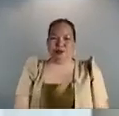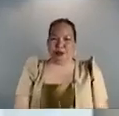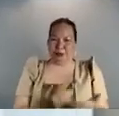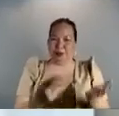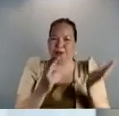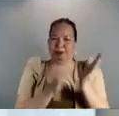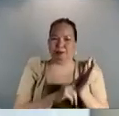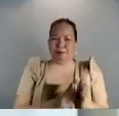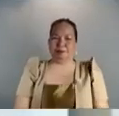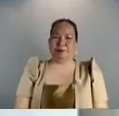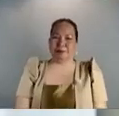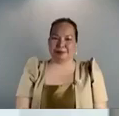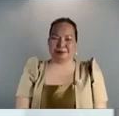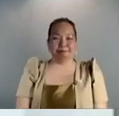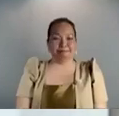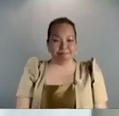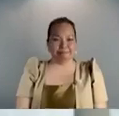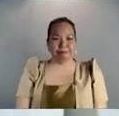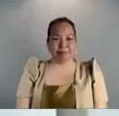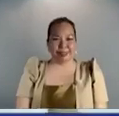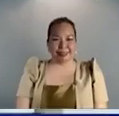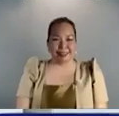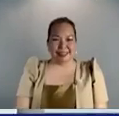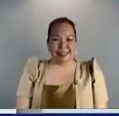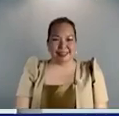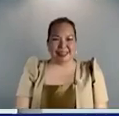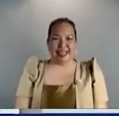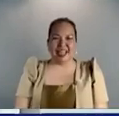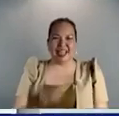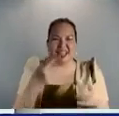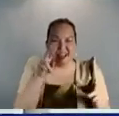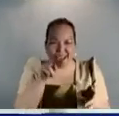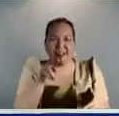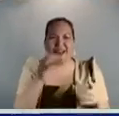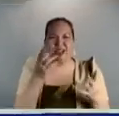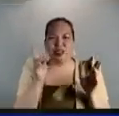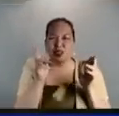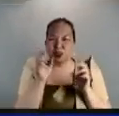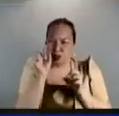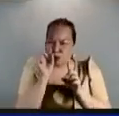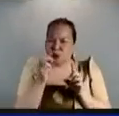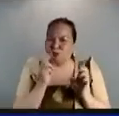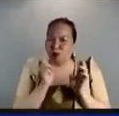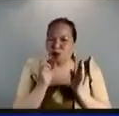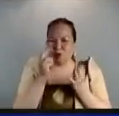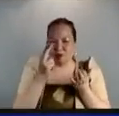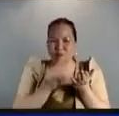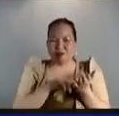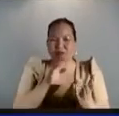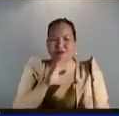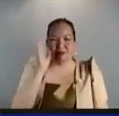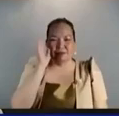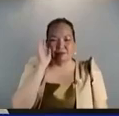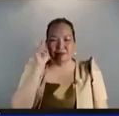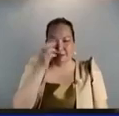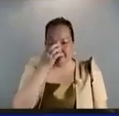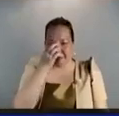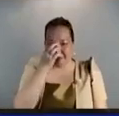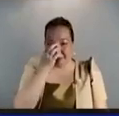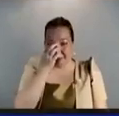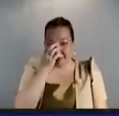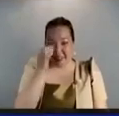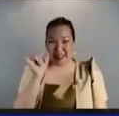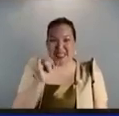Marcos. Tama. Simple lang pala ang lagda ni President-elect Bongbong Marcos. No? Parang may hawig doon sa father